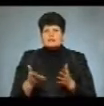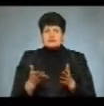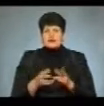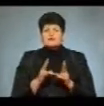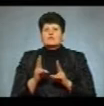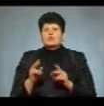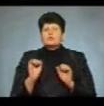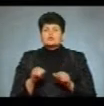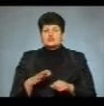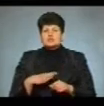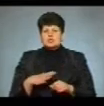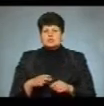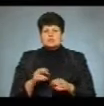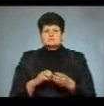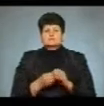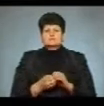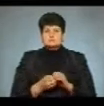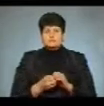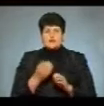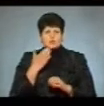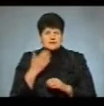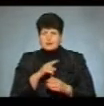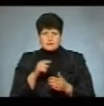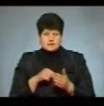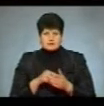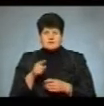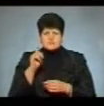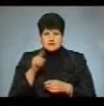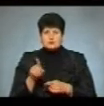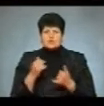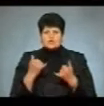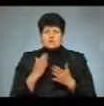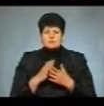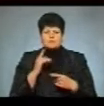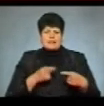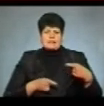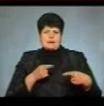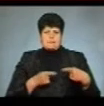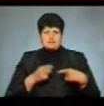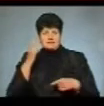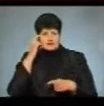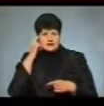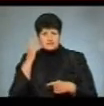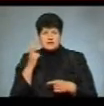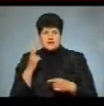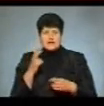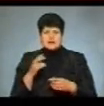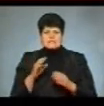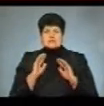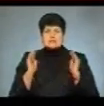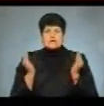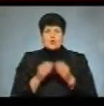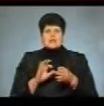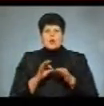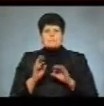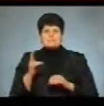можна чекати і яку загрозу. І останнє питання. Ми знаємо, що сьогодні мають відбутися дебати в Києві на стадіоні Олімпійський. Чи